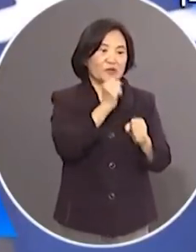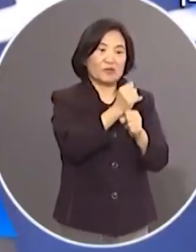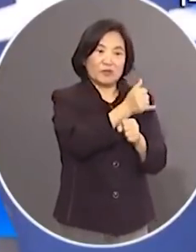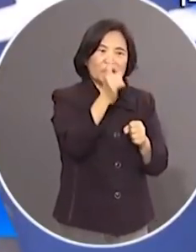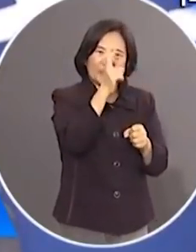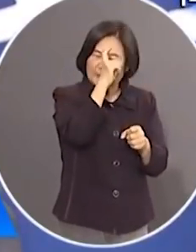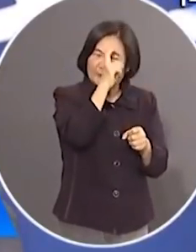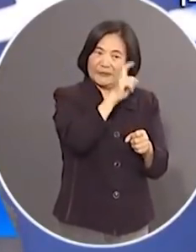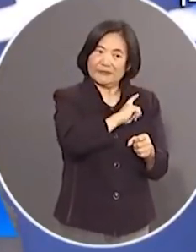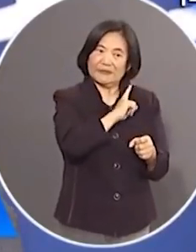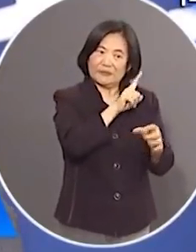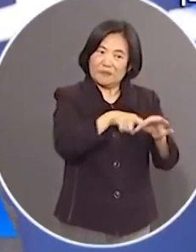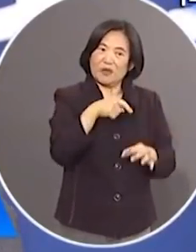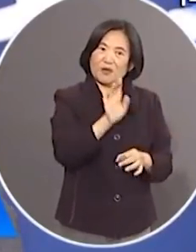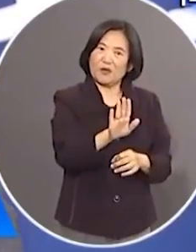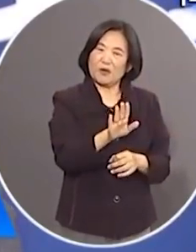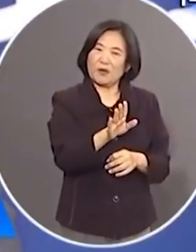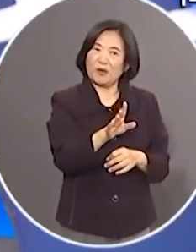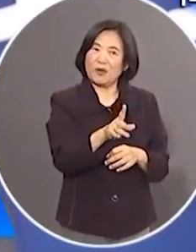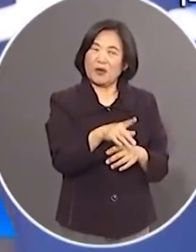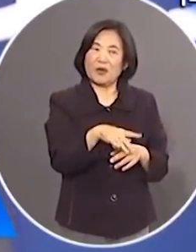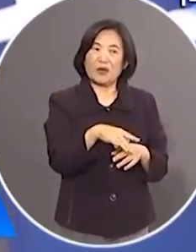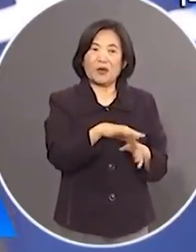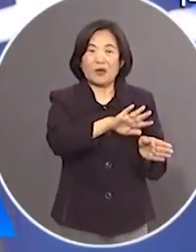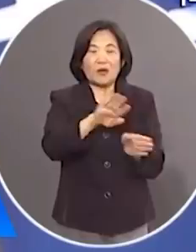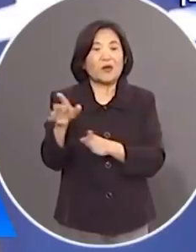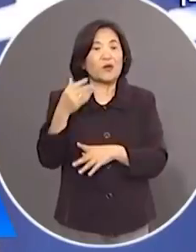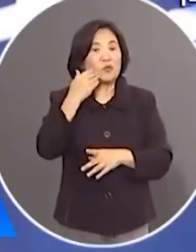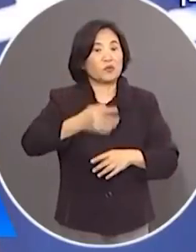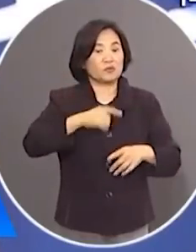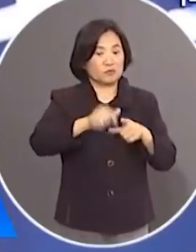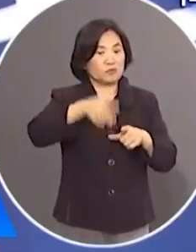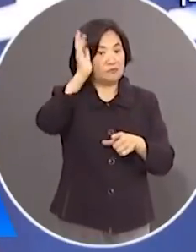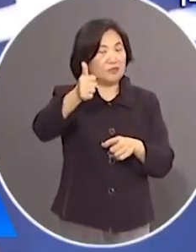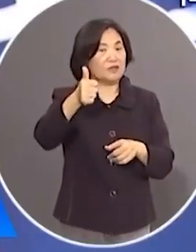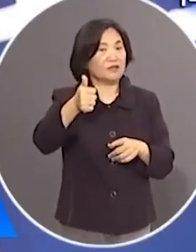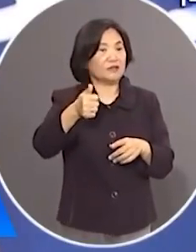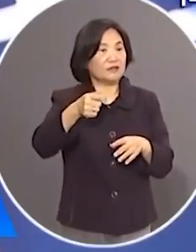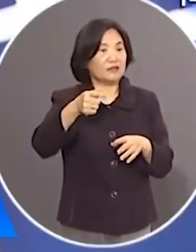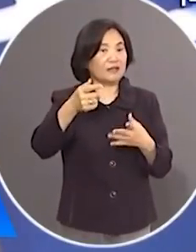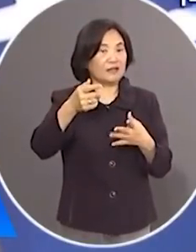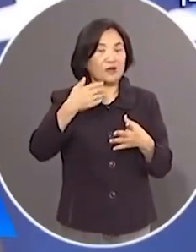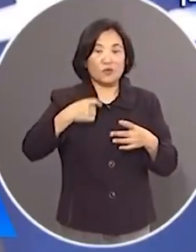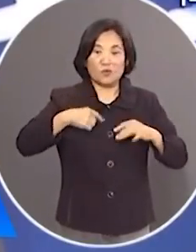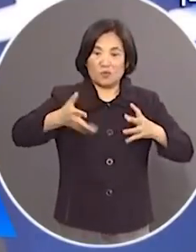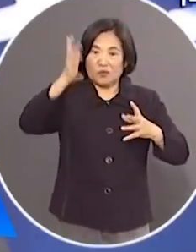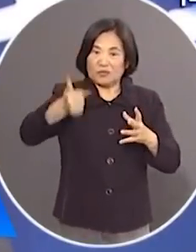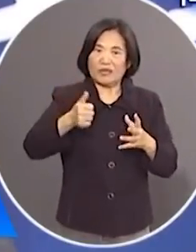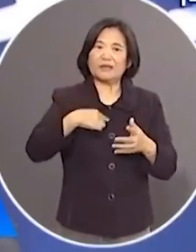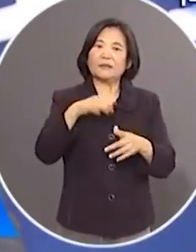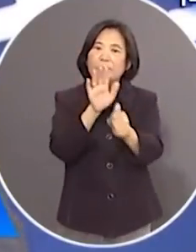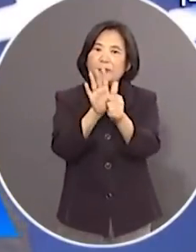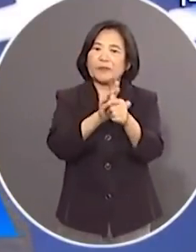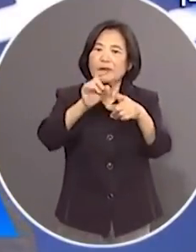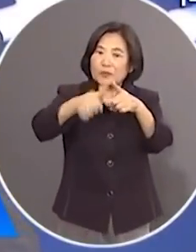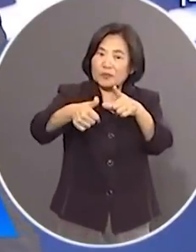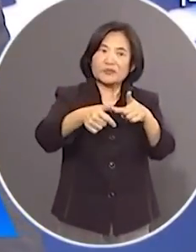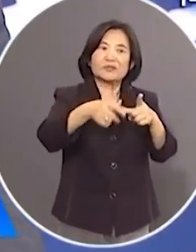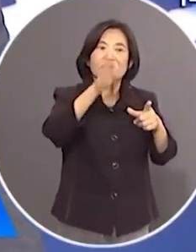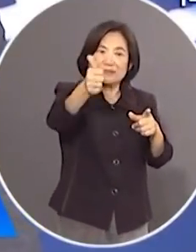多赚钱。做一个领导者，要有能力让老板跟员工都多赚钱。